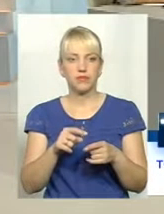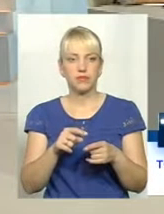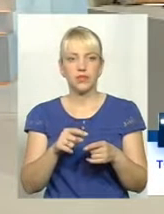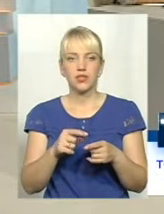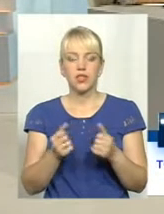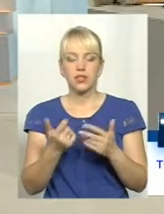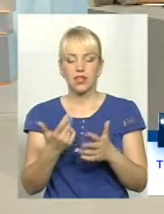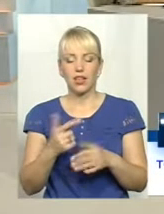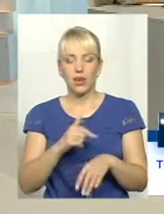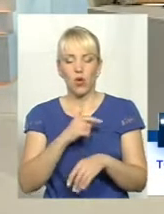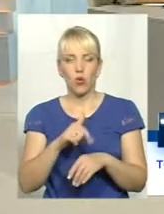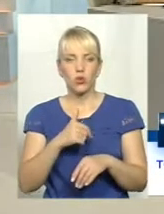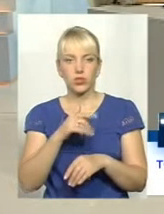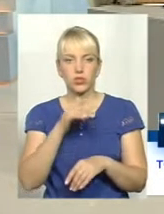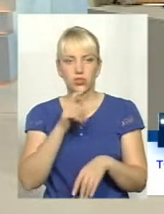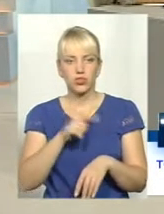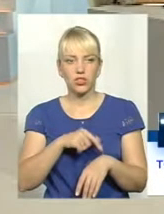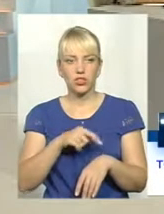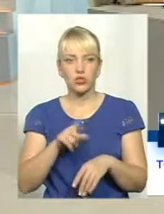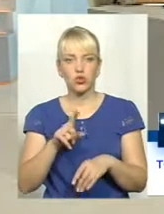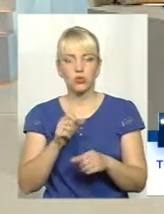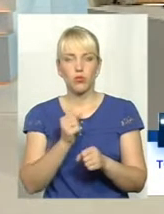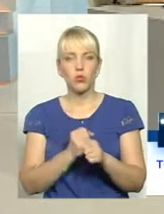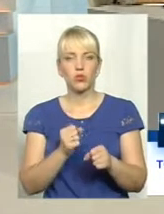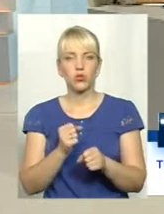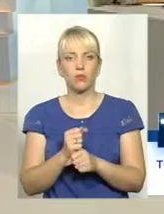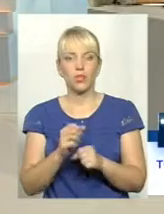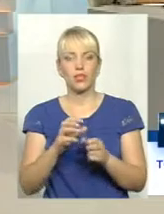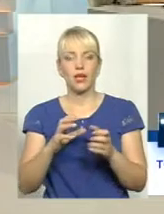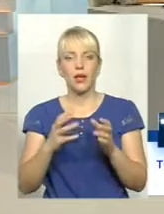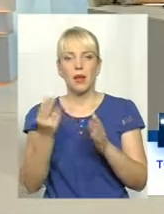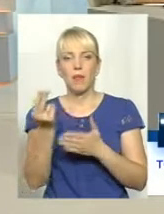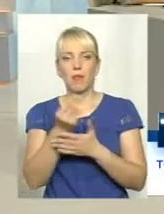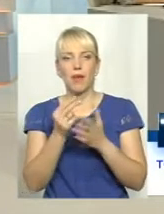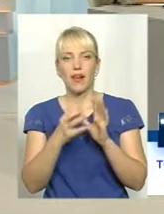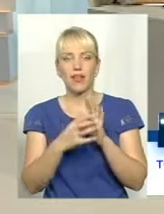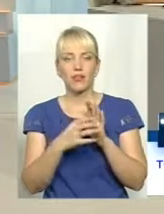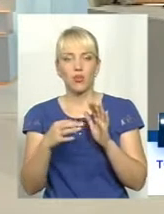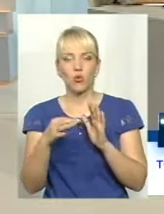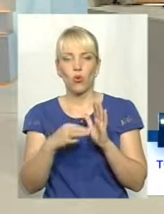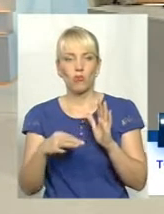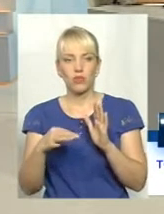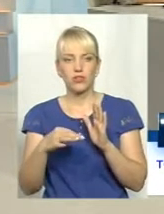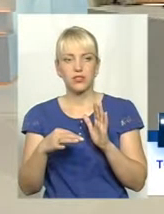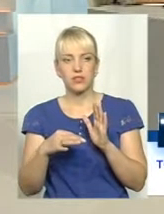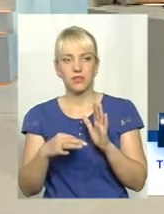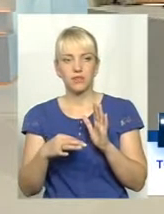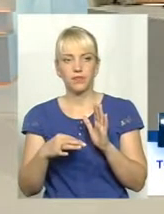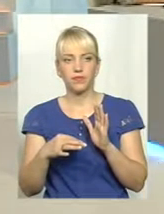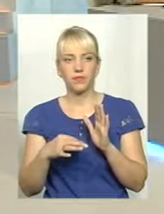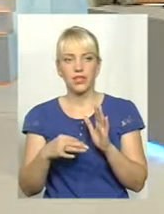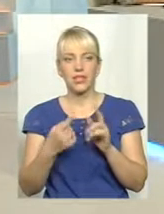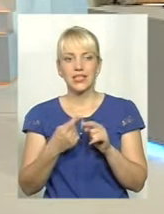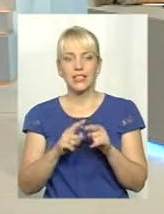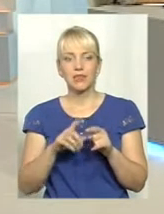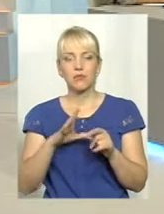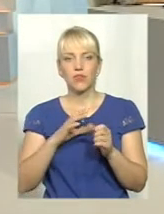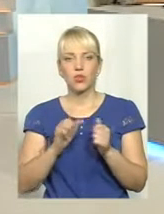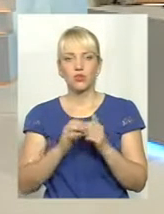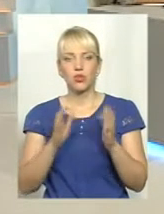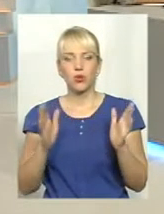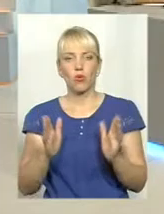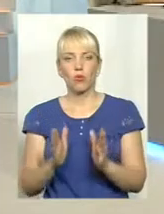Сегмент підприємців, сегмент діячів культури, там сегмент маркетологів професійних, чому вони не можуть переділити